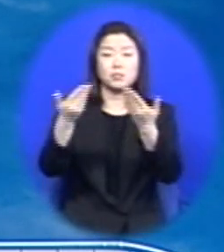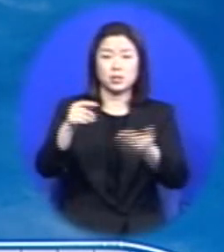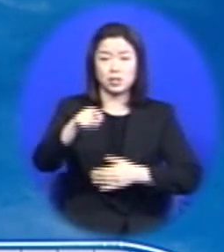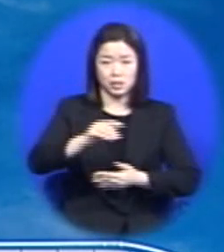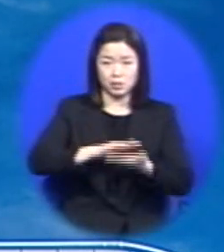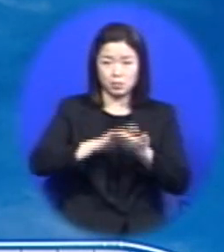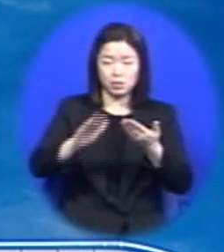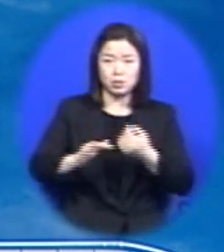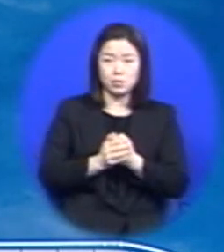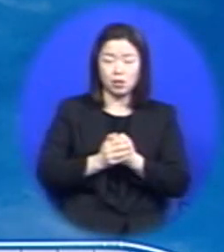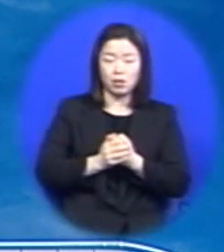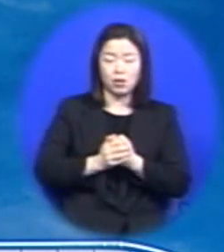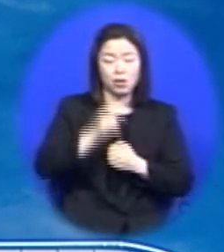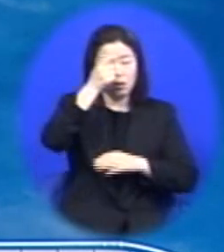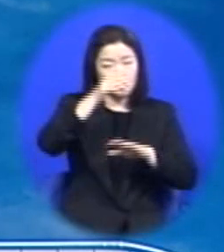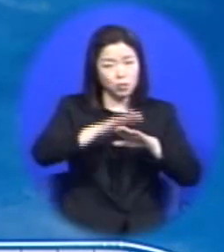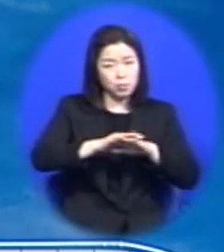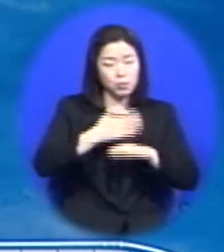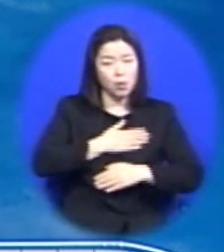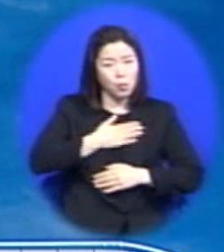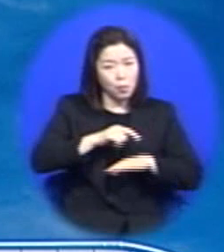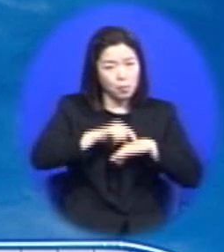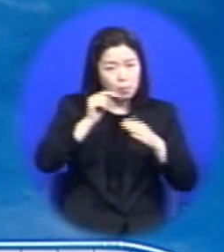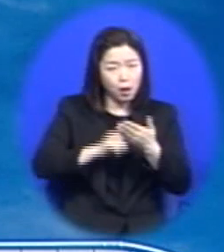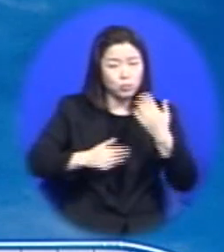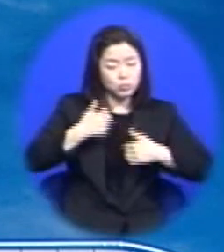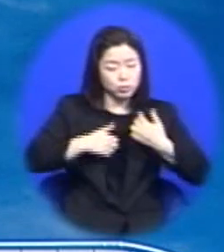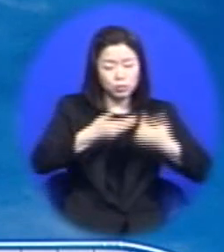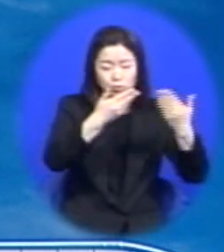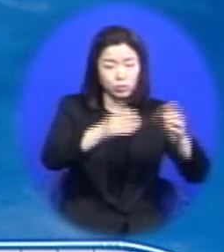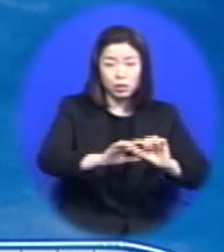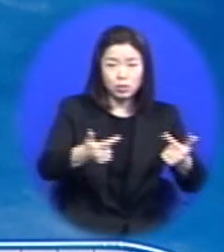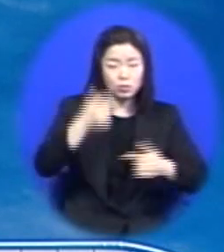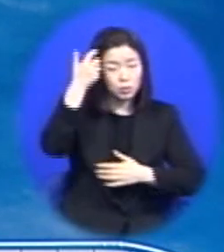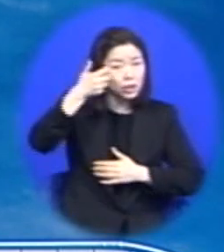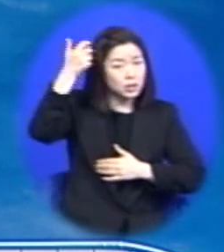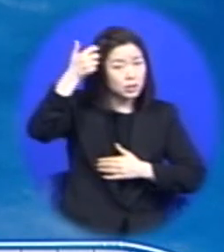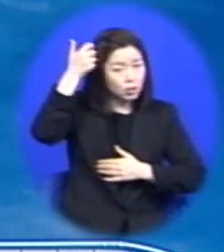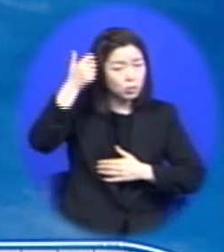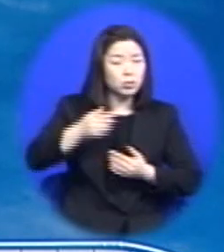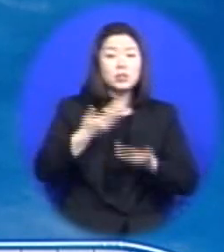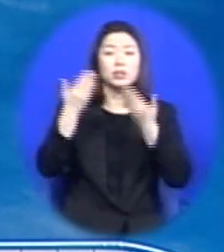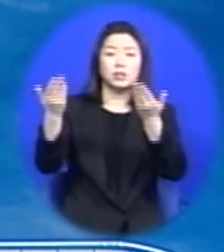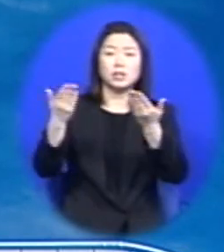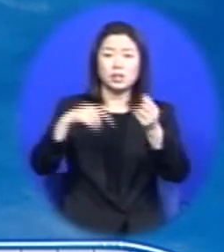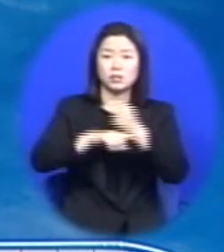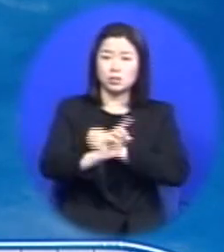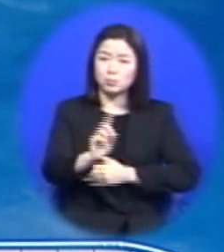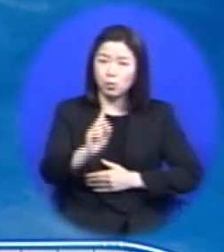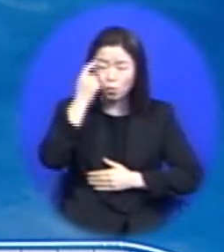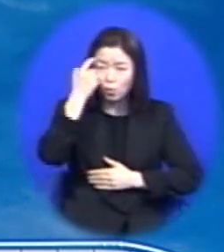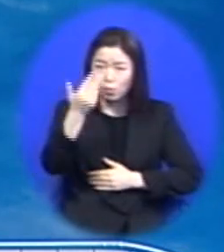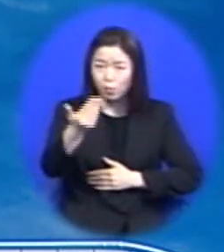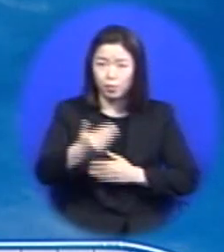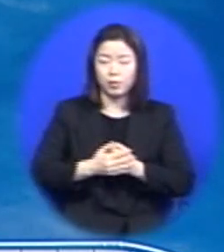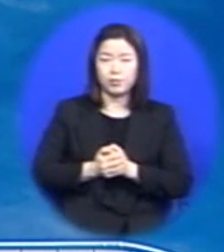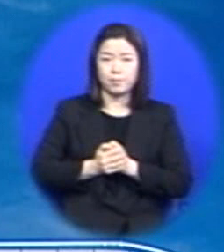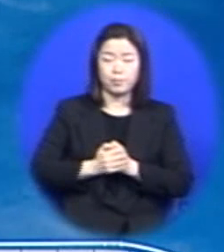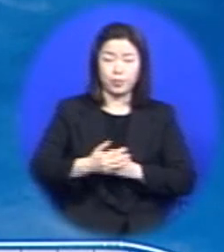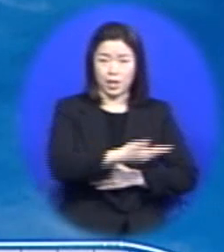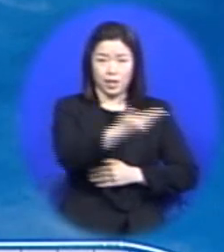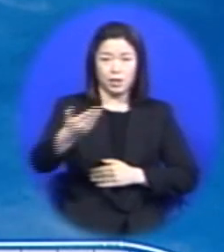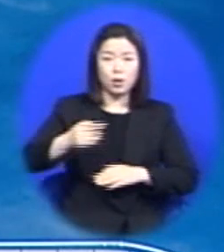예배를 기분으로 드리고 마음의 감정으로 즐거워서 드리는 게 아니고 영으로 드리라는 건 어떻게 하라는 건가?